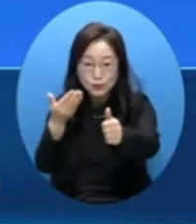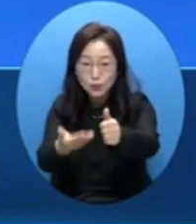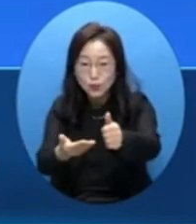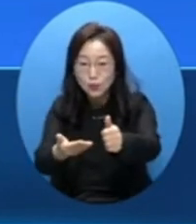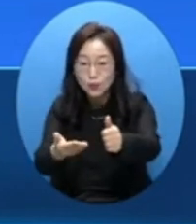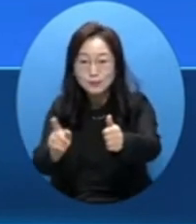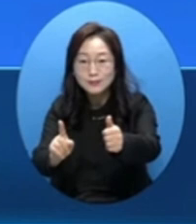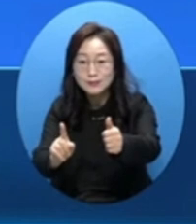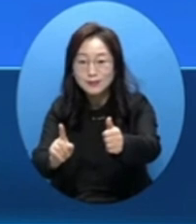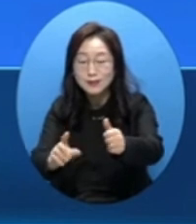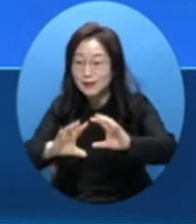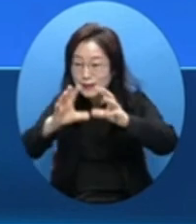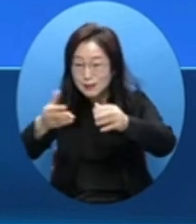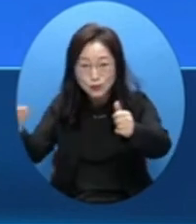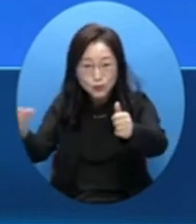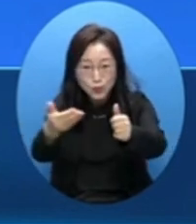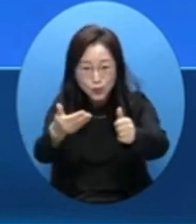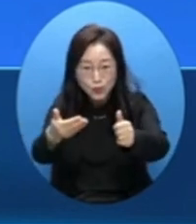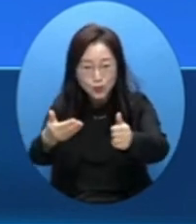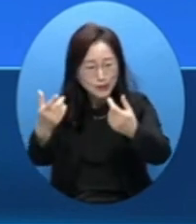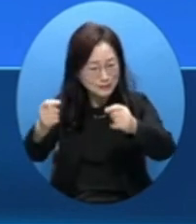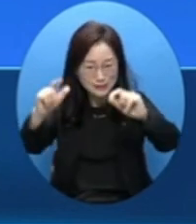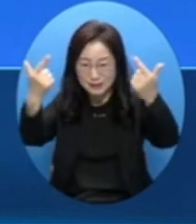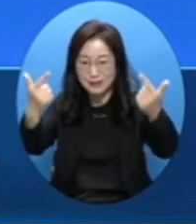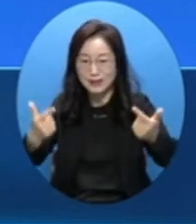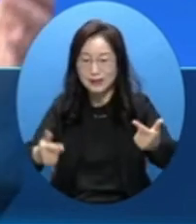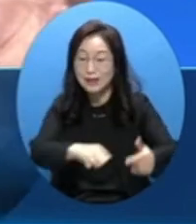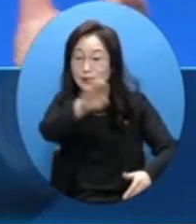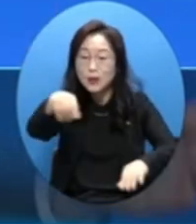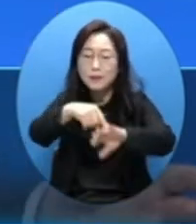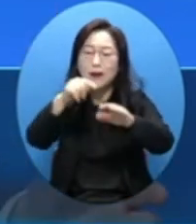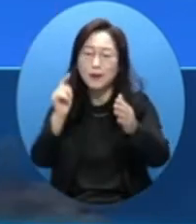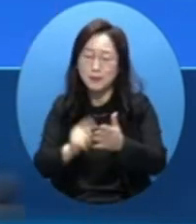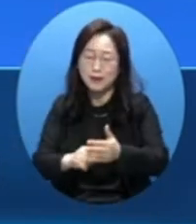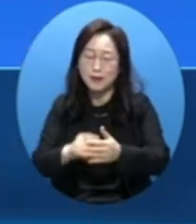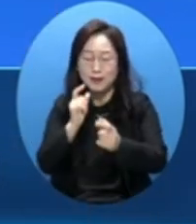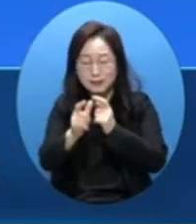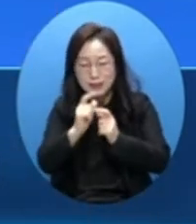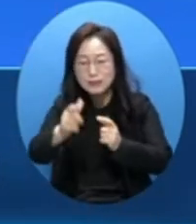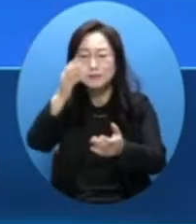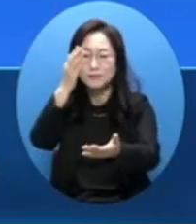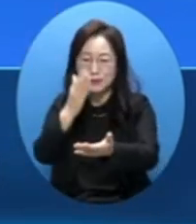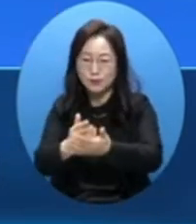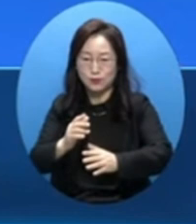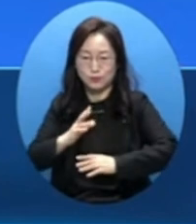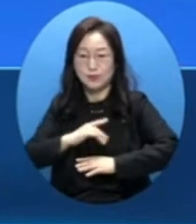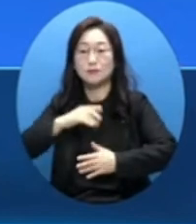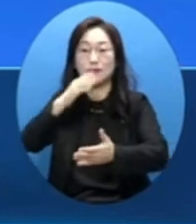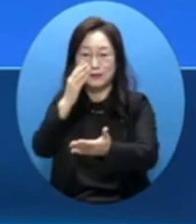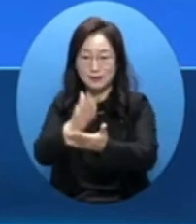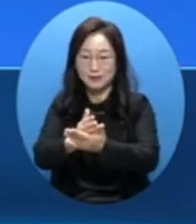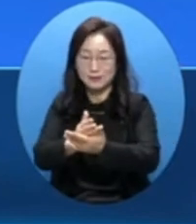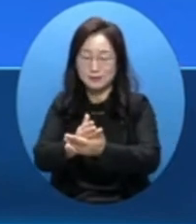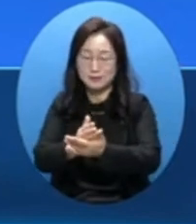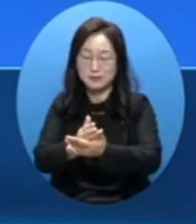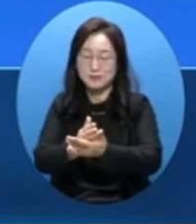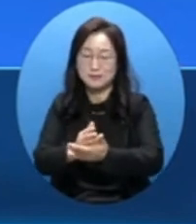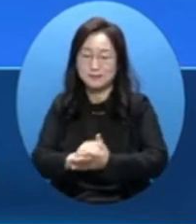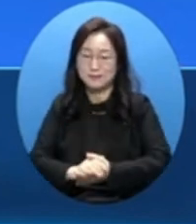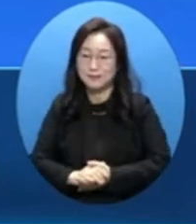것은 세상이 주는 것 같지 아니하니라. 너희는 마음에 근심하지도 말고 두려워하지도 말라